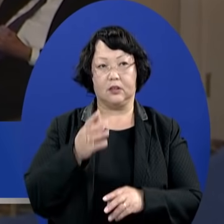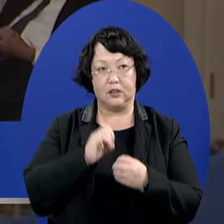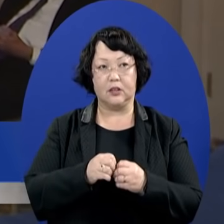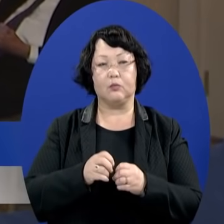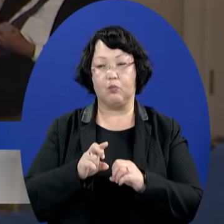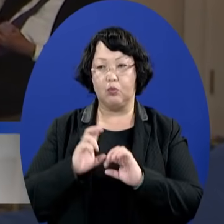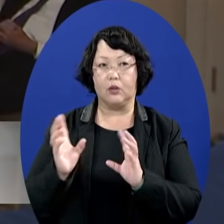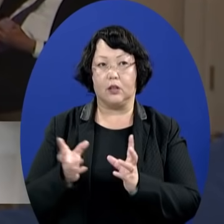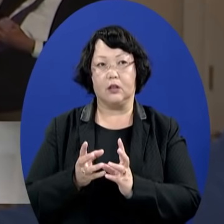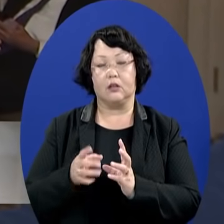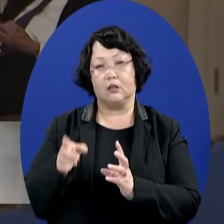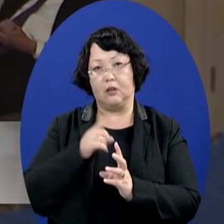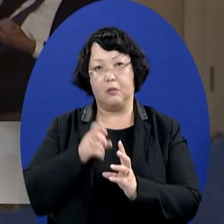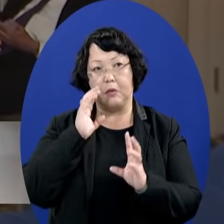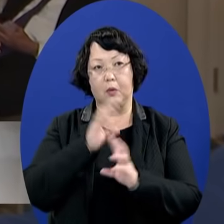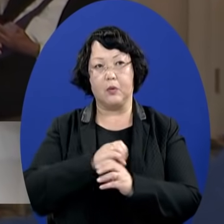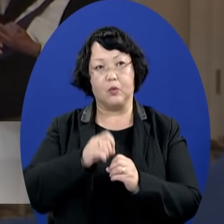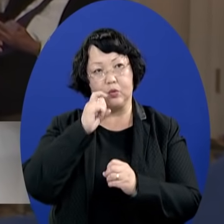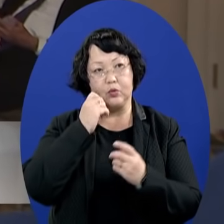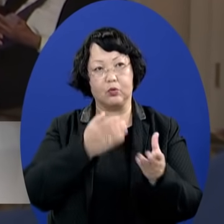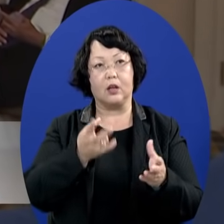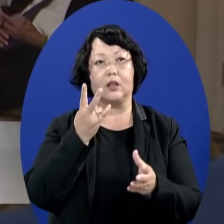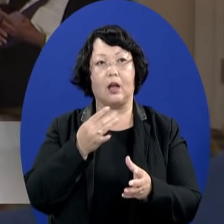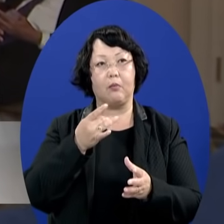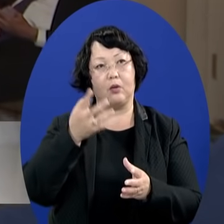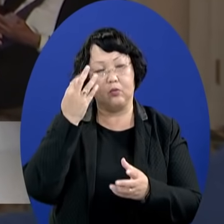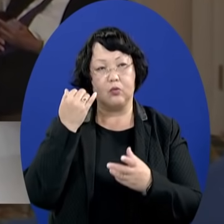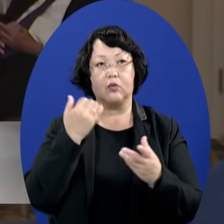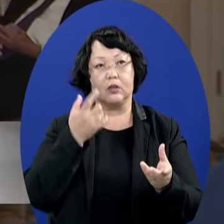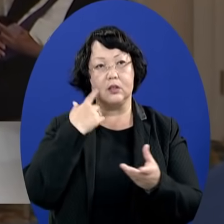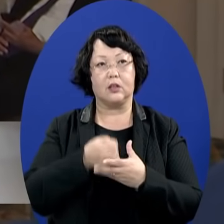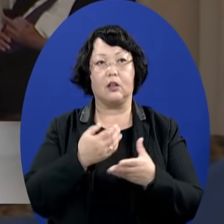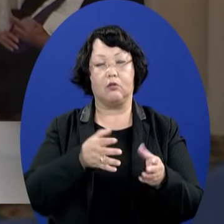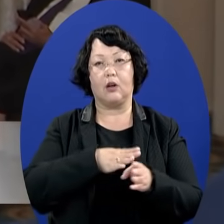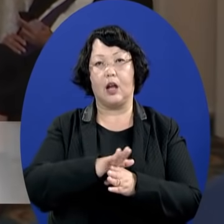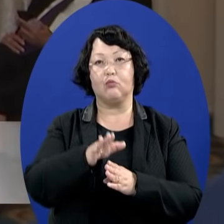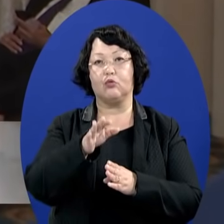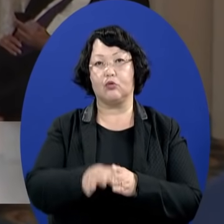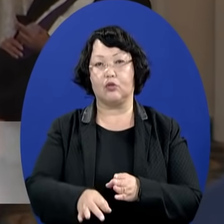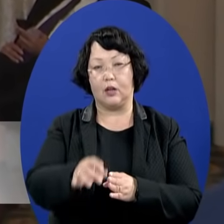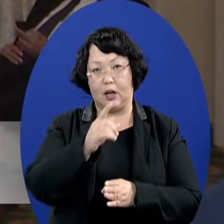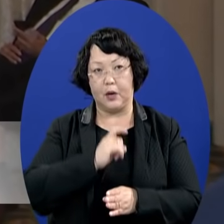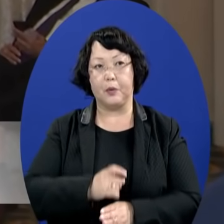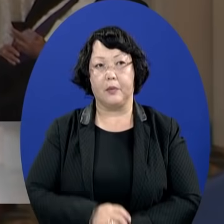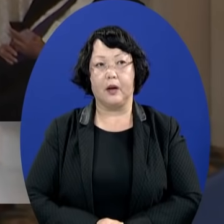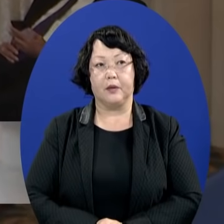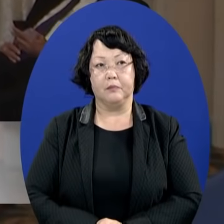гаргацсан. Тэгээ одоо энэ намрын чуулганаар бол аль бие сарын аль бичиж гарах баг. За энэ хугацаанд одоо